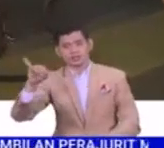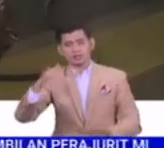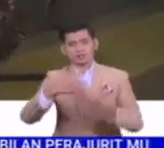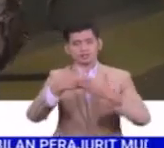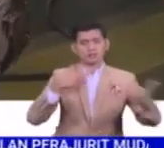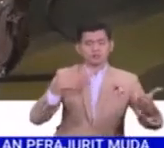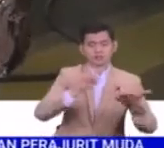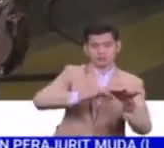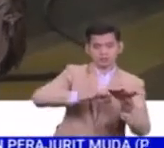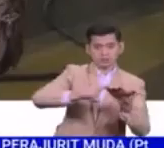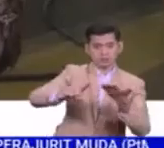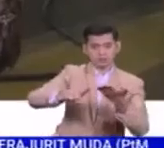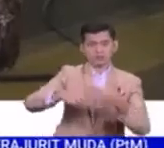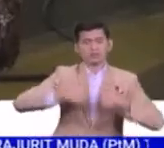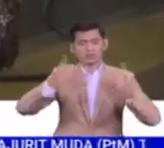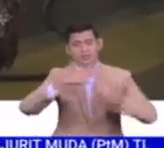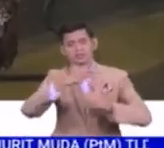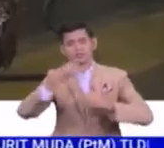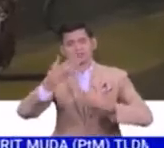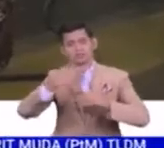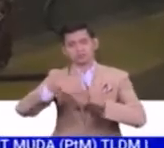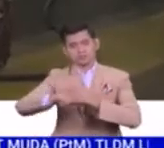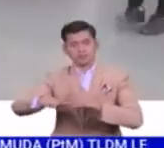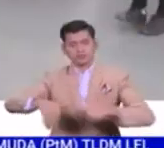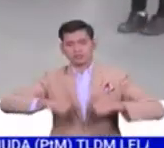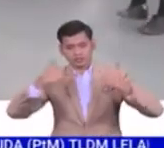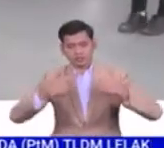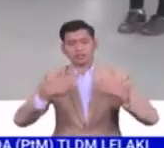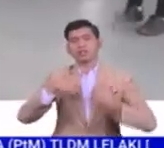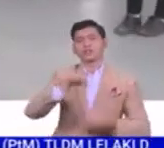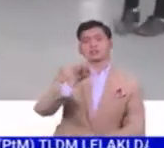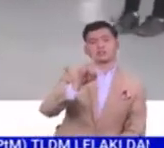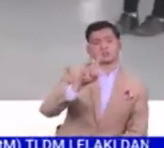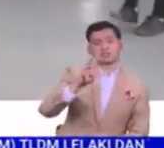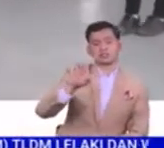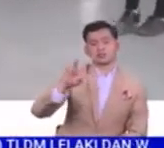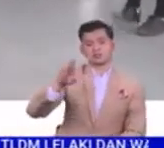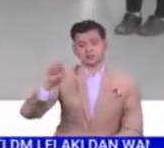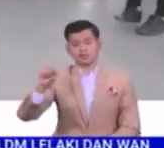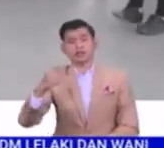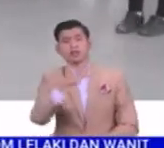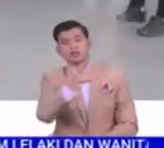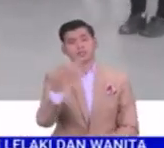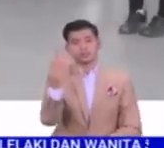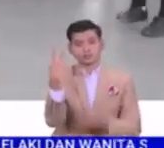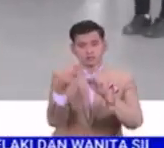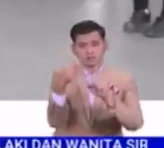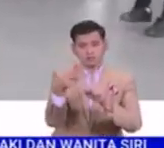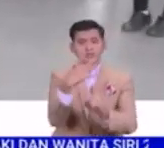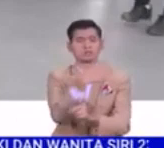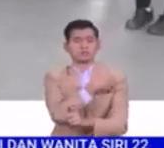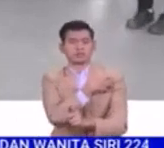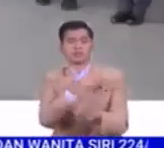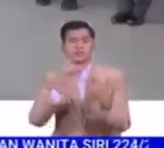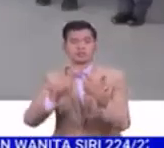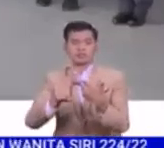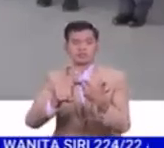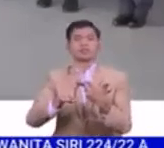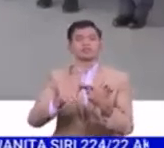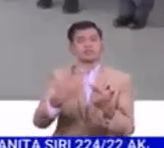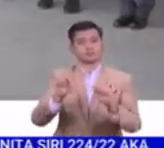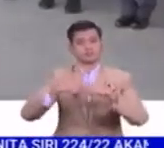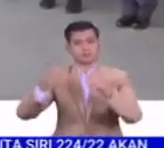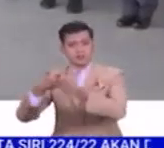dan seminggu selepasnya. Ia melibatkan satu unit EMRS bersama 12 anggota, pegawai dan agensi penyelamat yang